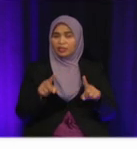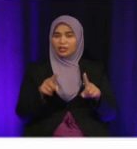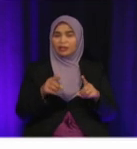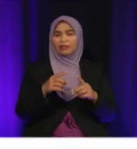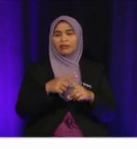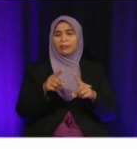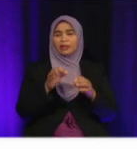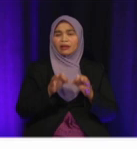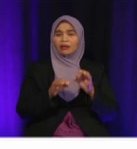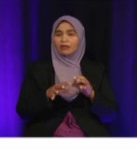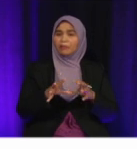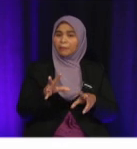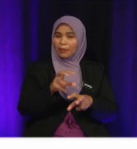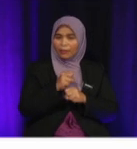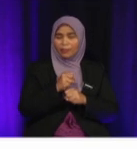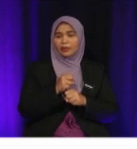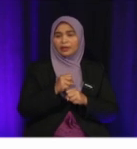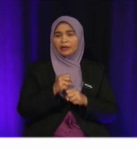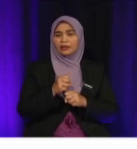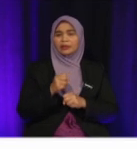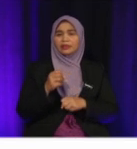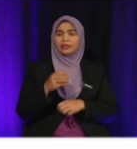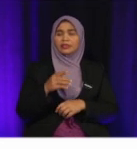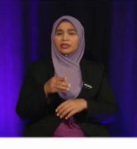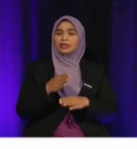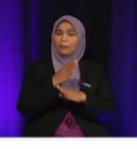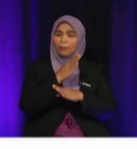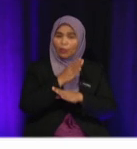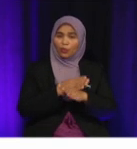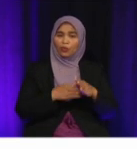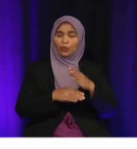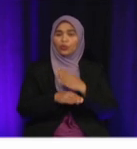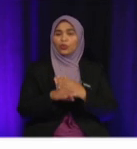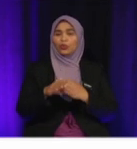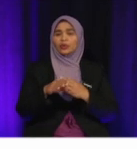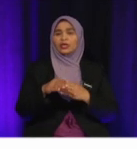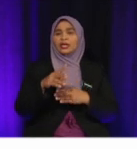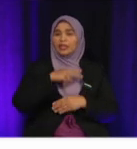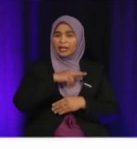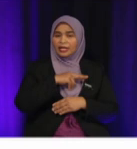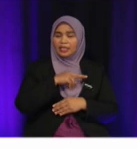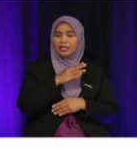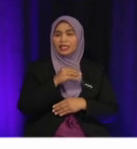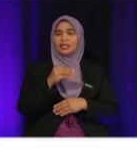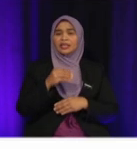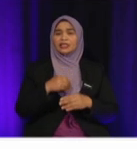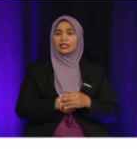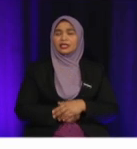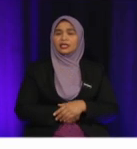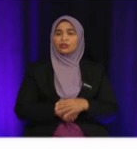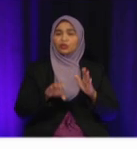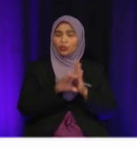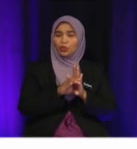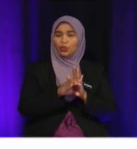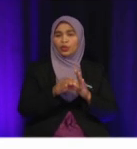perompak, dahsyat lagi ni, ya. Dikenakan dipotong kaki dan tangan secara bersilang. Maknanya kaki, tangan kanan